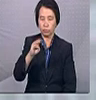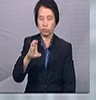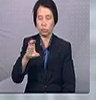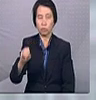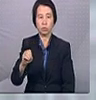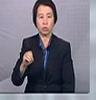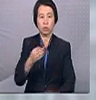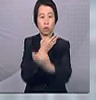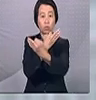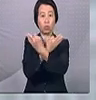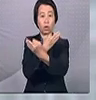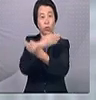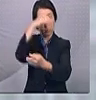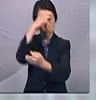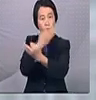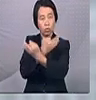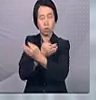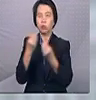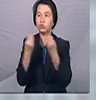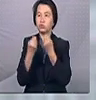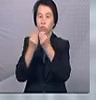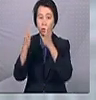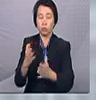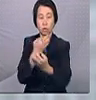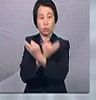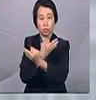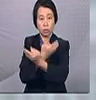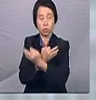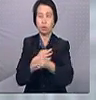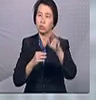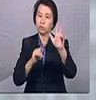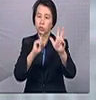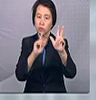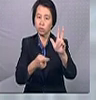Kluang contohnya, jumlah penduduk di Kluang adalah